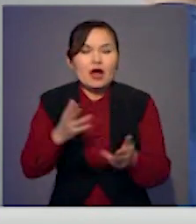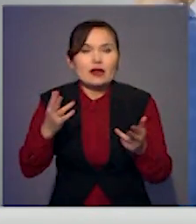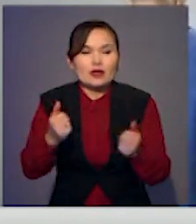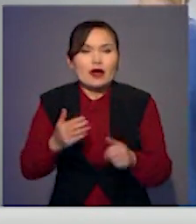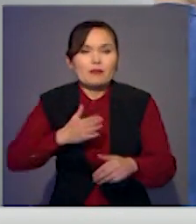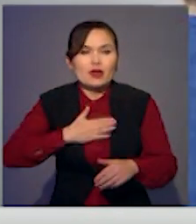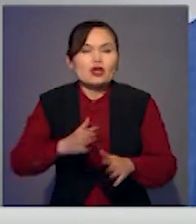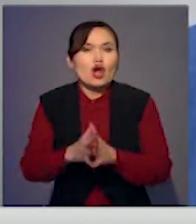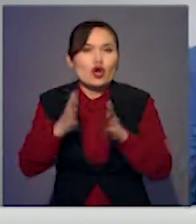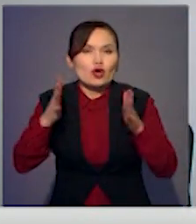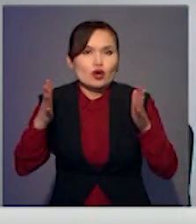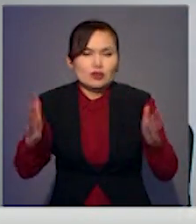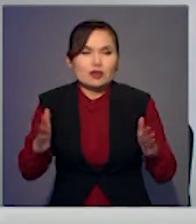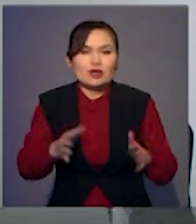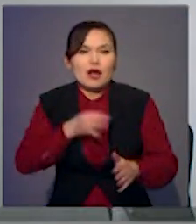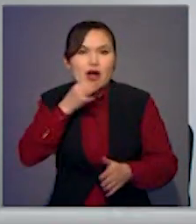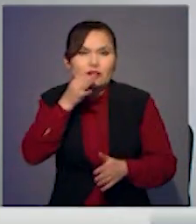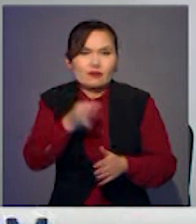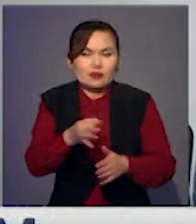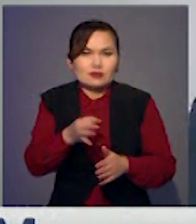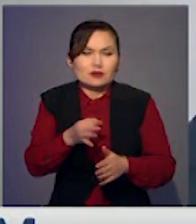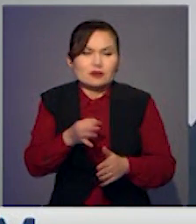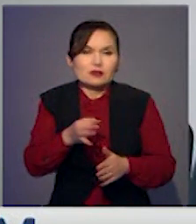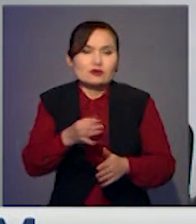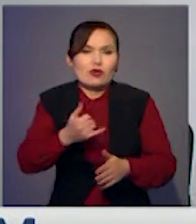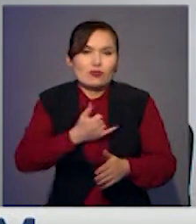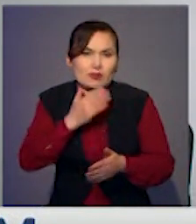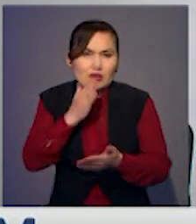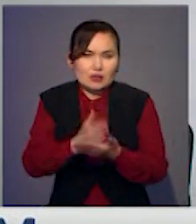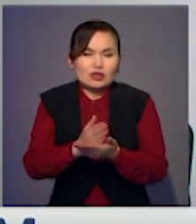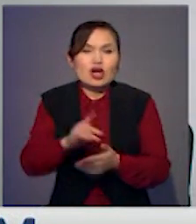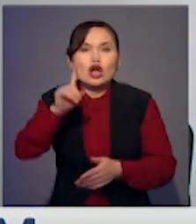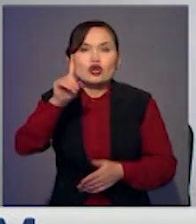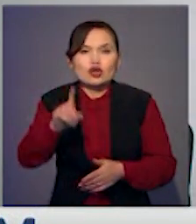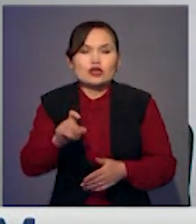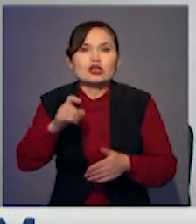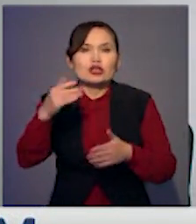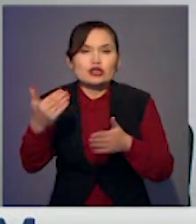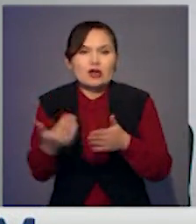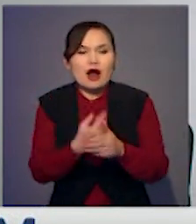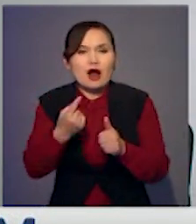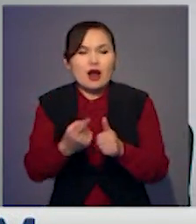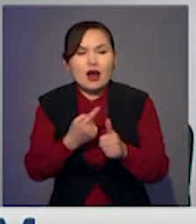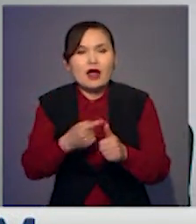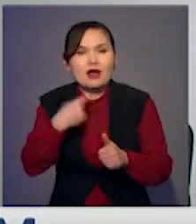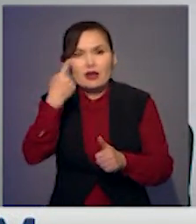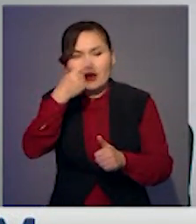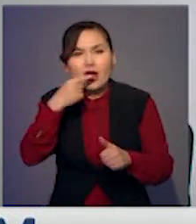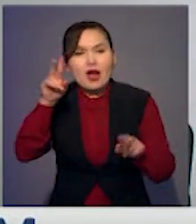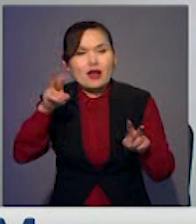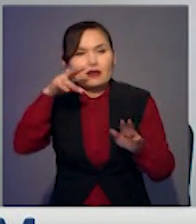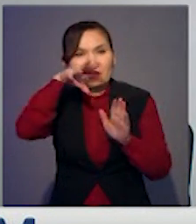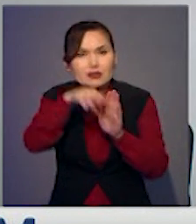үлкен жауапкершілік сезіндік. Себебі бұл қанша дегенмен 100 жаңа есімнің ішіне кіргеннен өзі бәлінбай миллионның ішінде